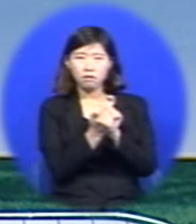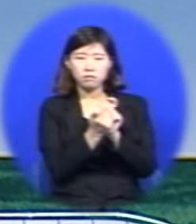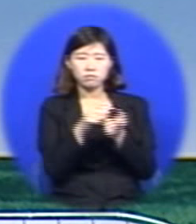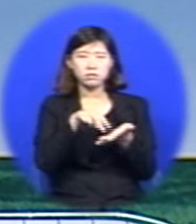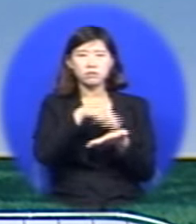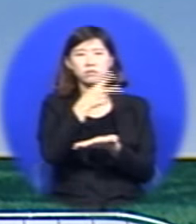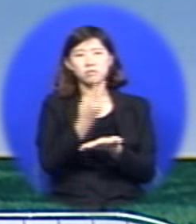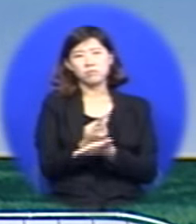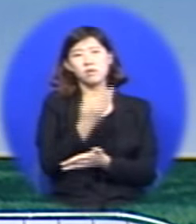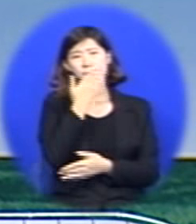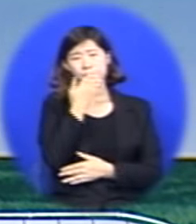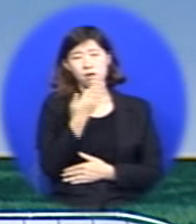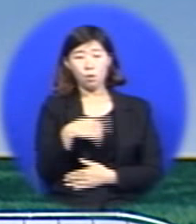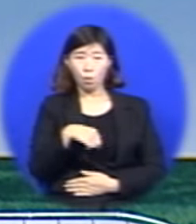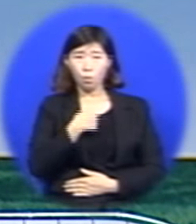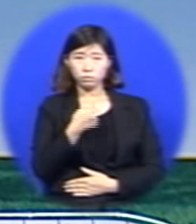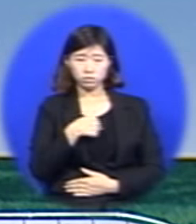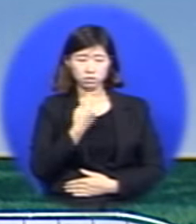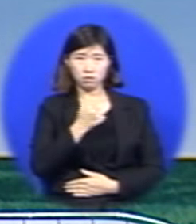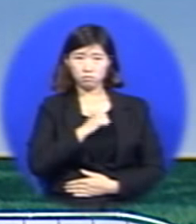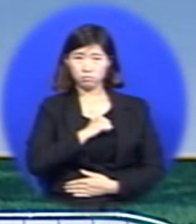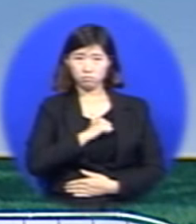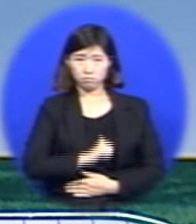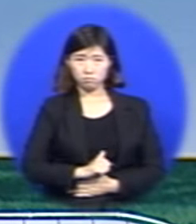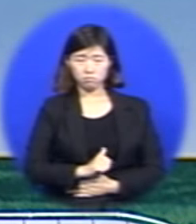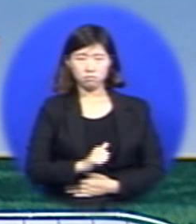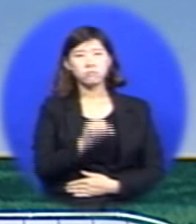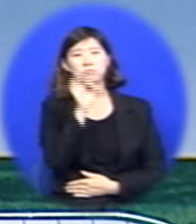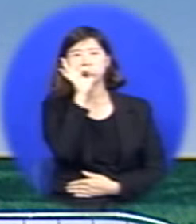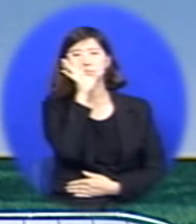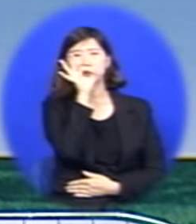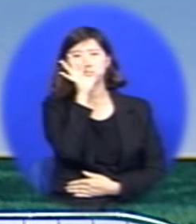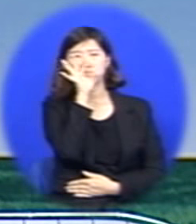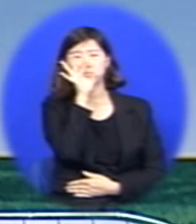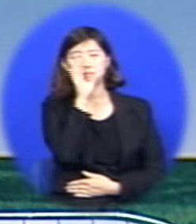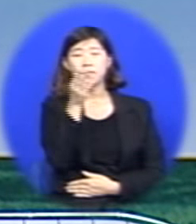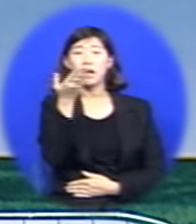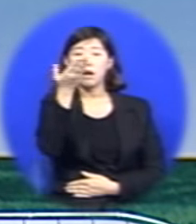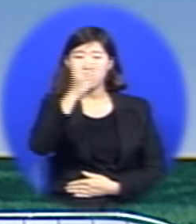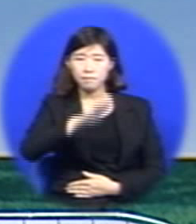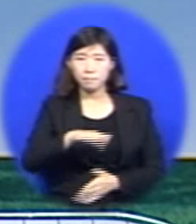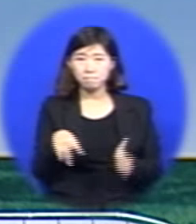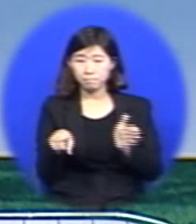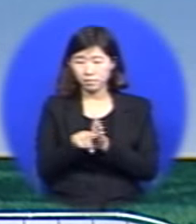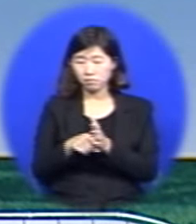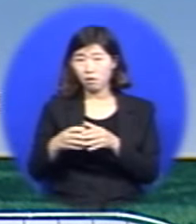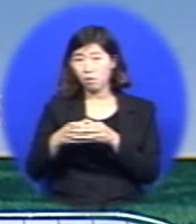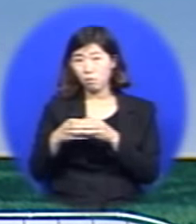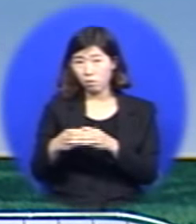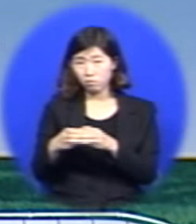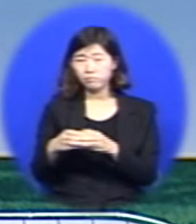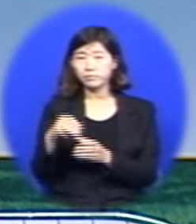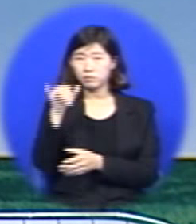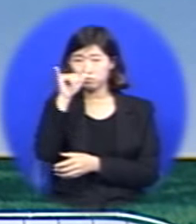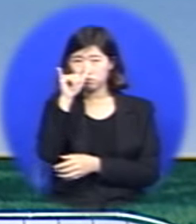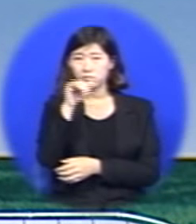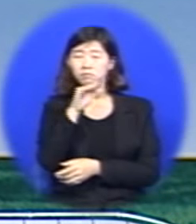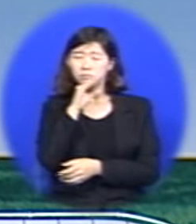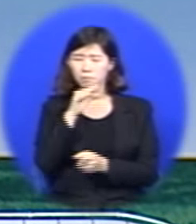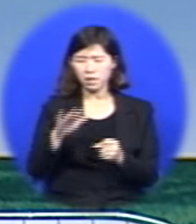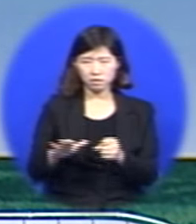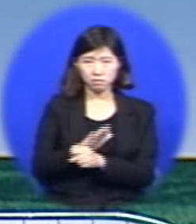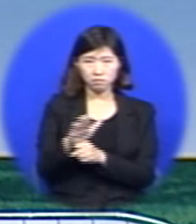혼자 힘으로는 못 견딥니다. 그런데 믿음의 공동체가 있으면, 정말 사랑의 공동체가